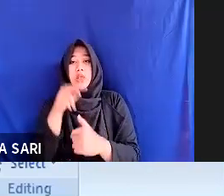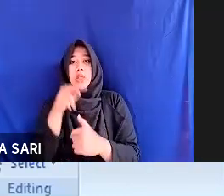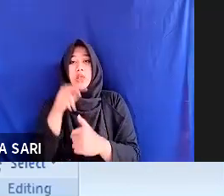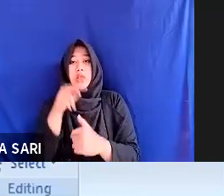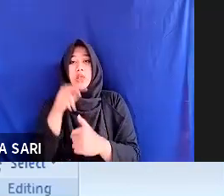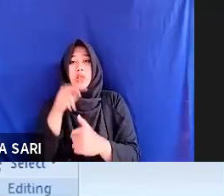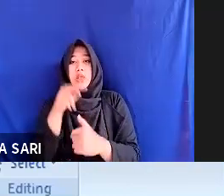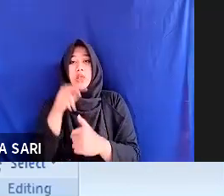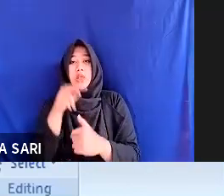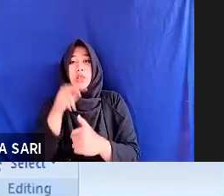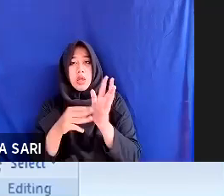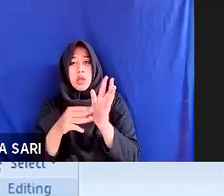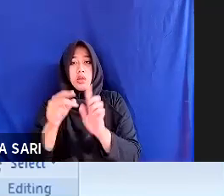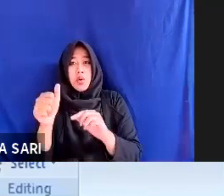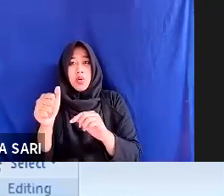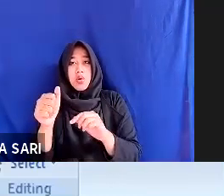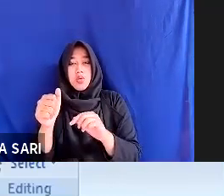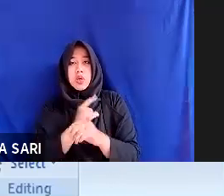jauh panggang dari api. Ini